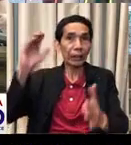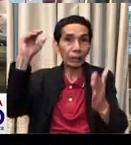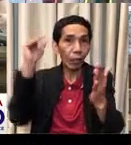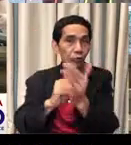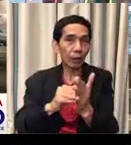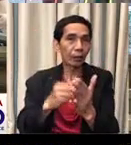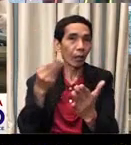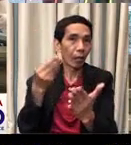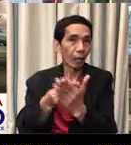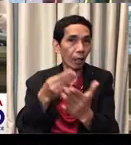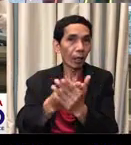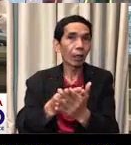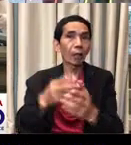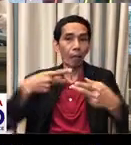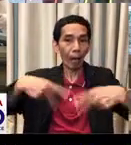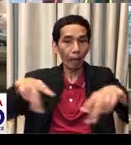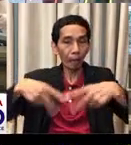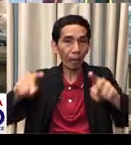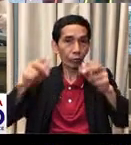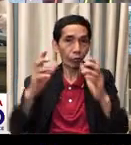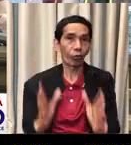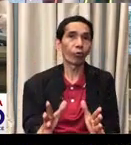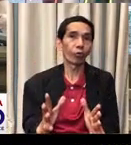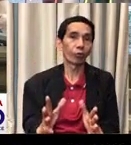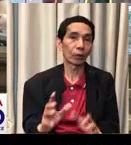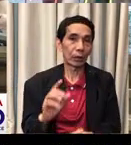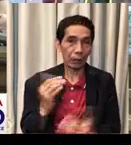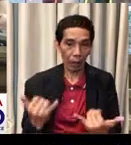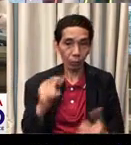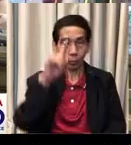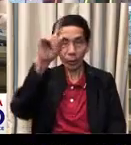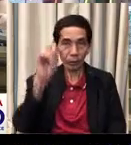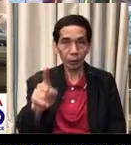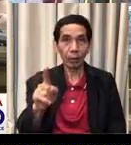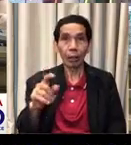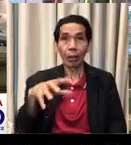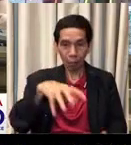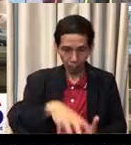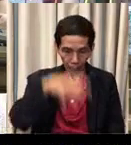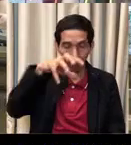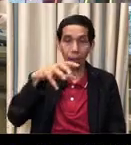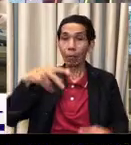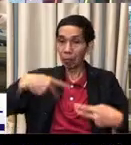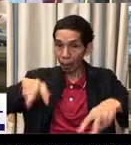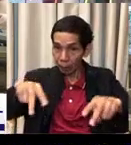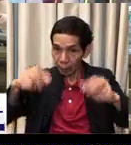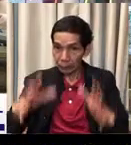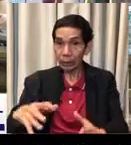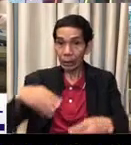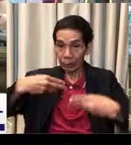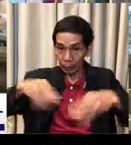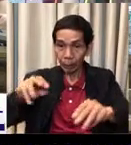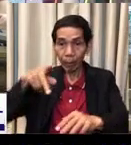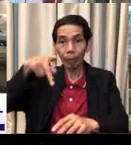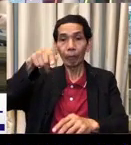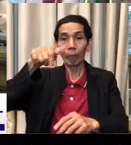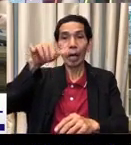600,000 yung mga vendor. Tanong, mayaman ba yung mga vendor na yun sa palengke ng